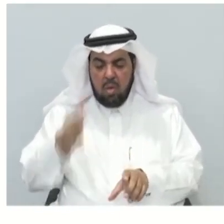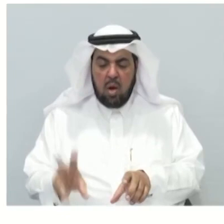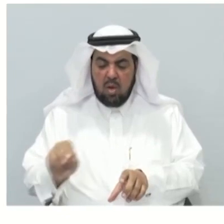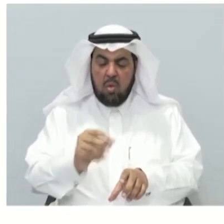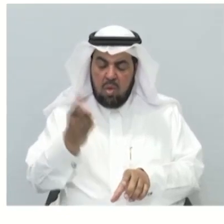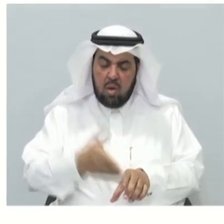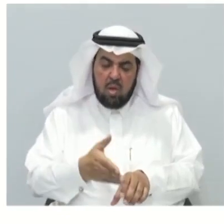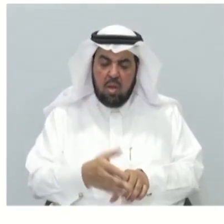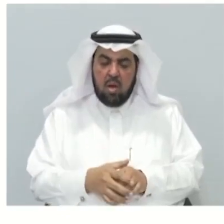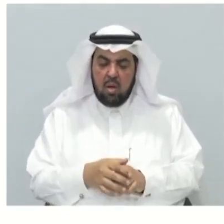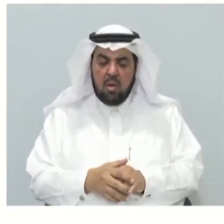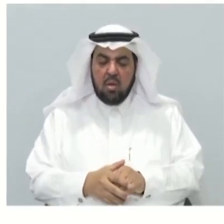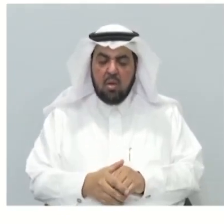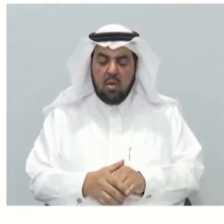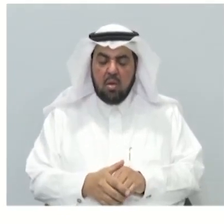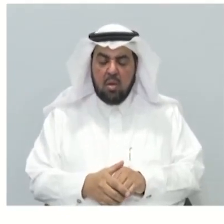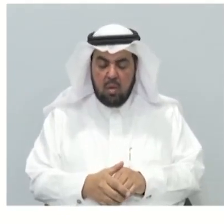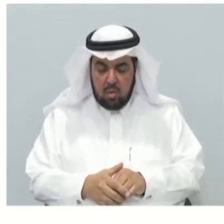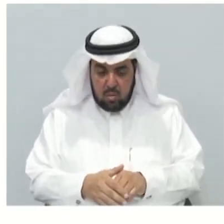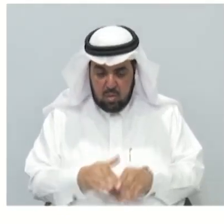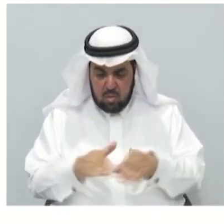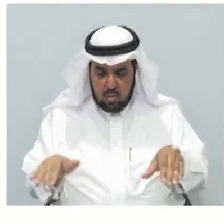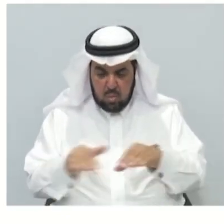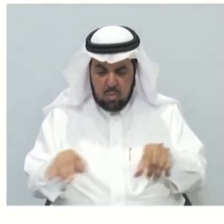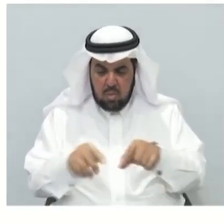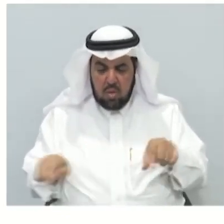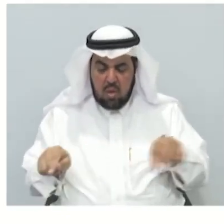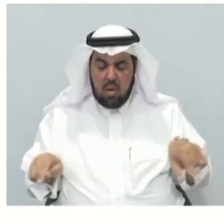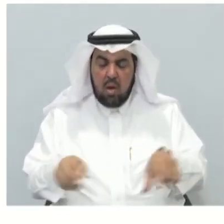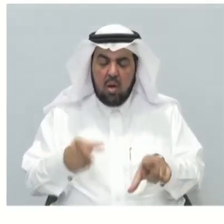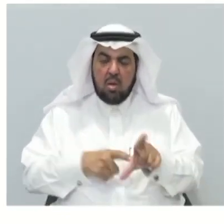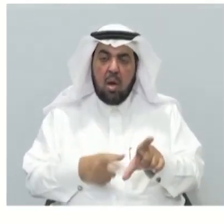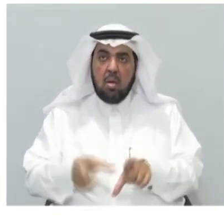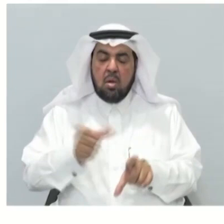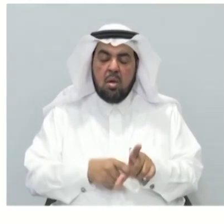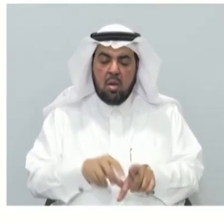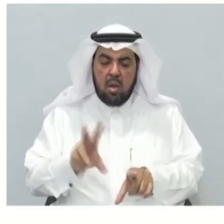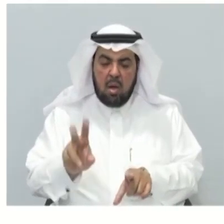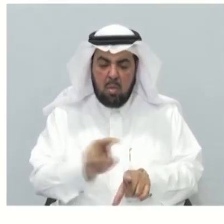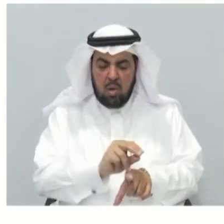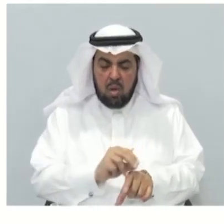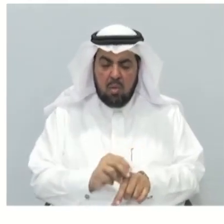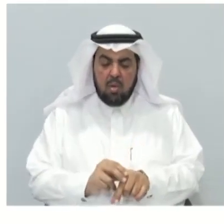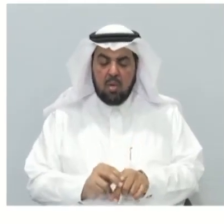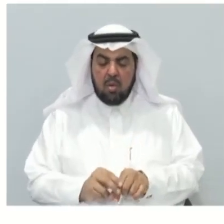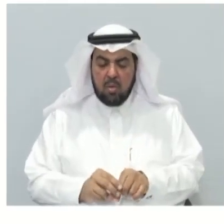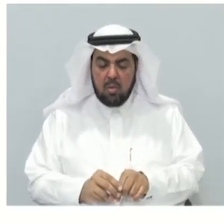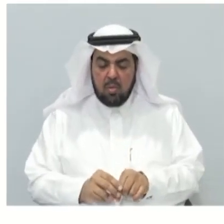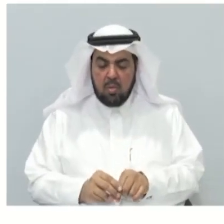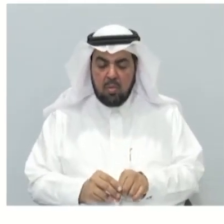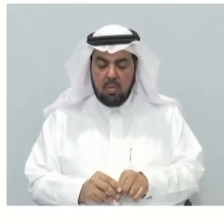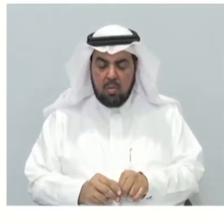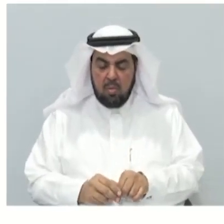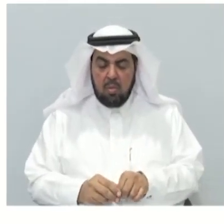هذا الضلع والزاويه هذه قائمه تطابق هذه الزاويه القائمه اذا المثلثين متطابقين اذا